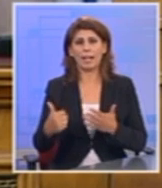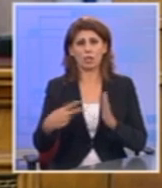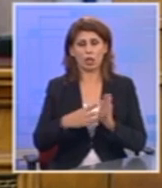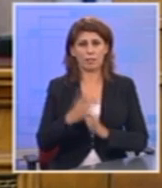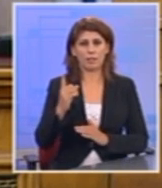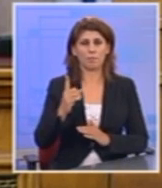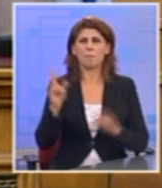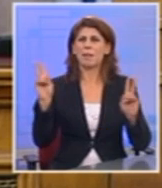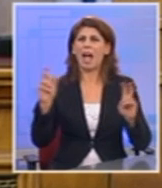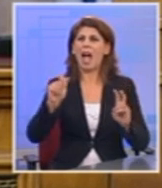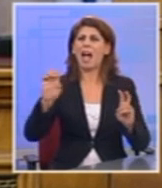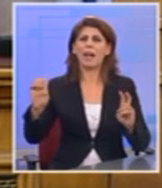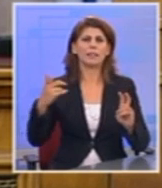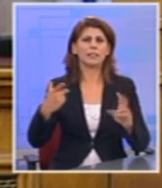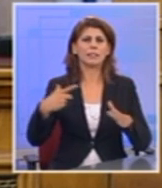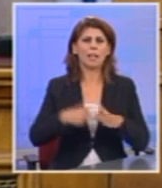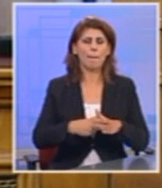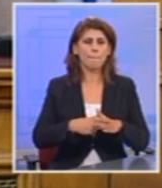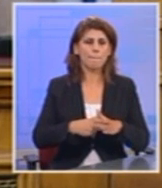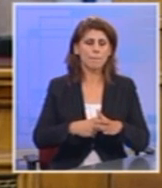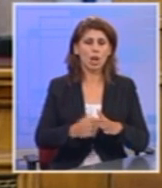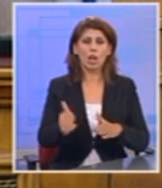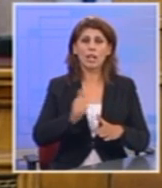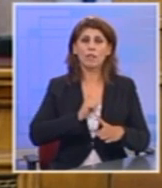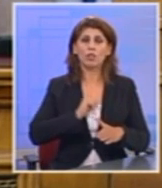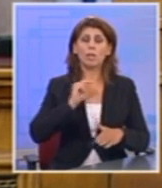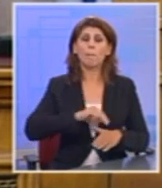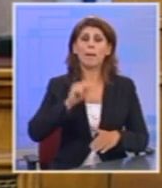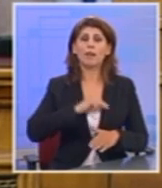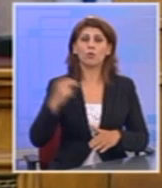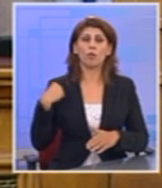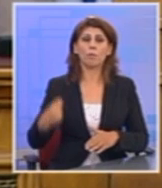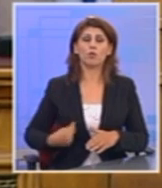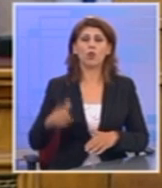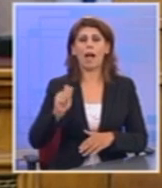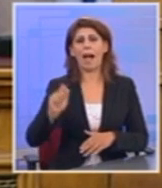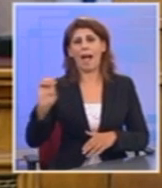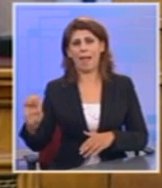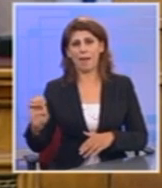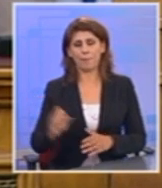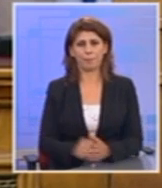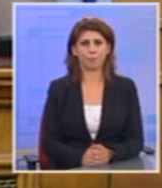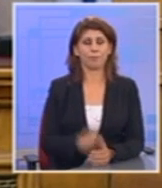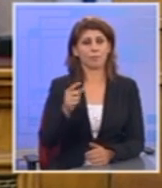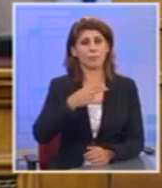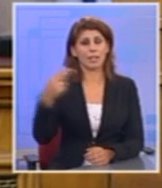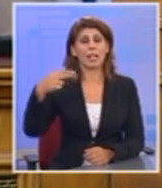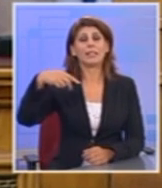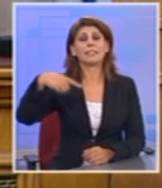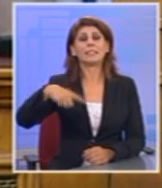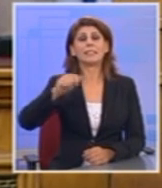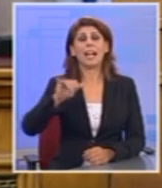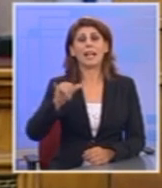επωνυμία ταμείο αξιοποίησης της ιδιωτικής περιουσίας του δημοσίου αε η περιβόητη τα υπδ